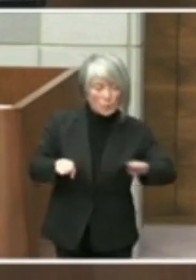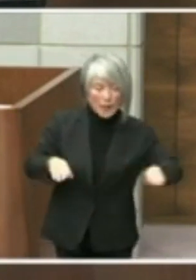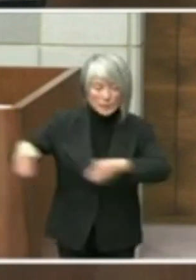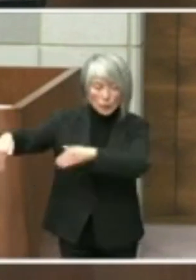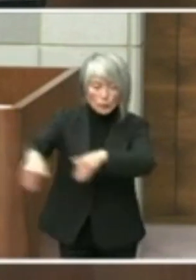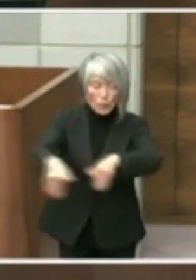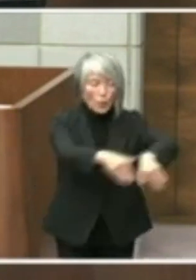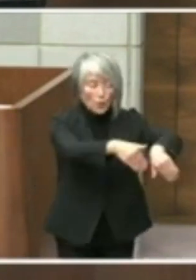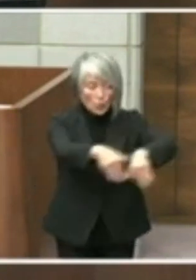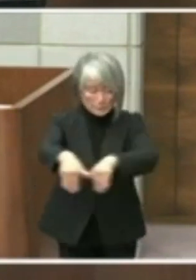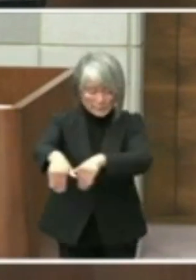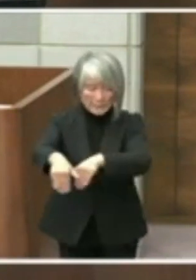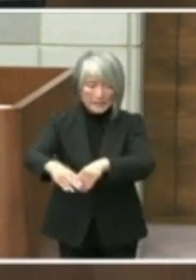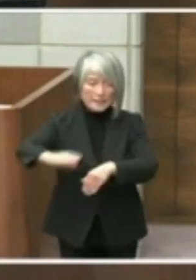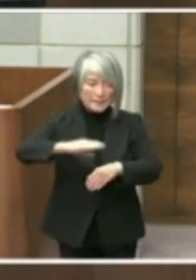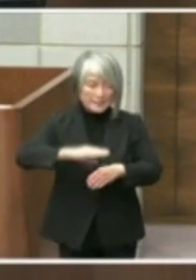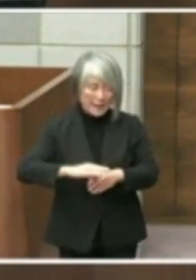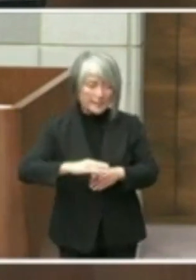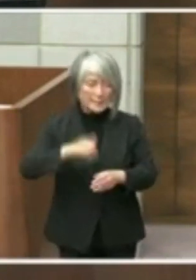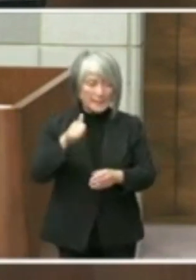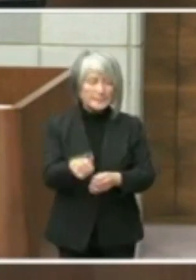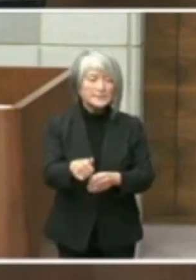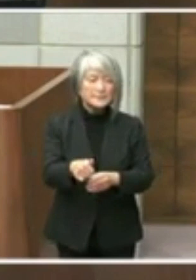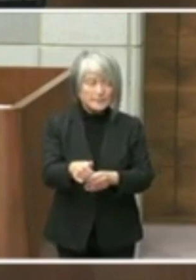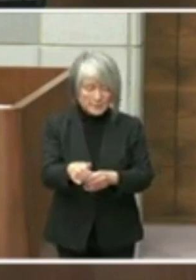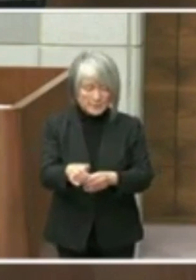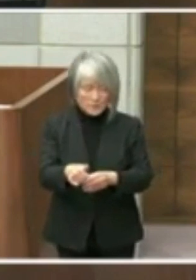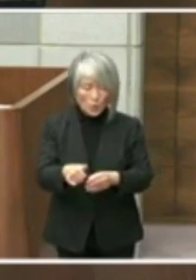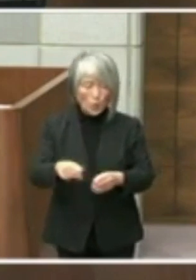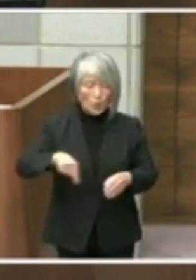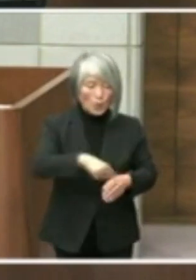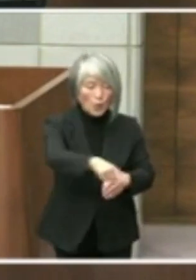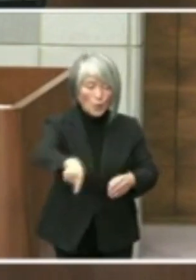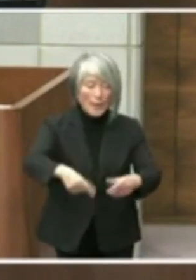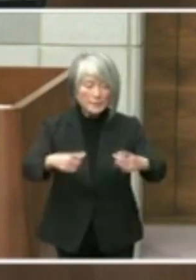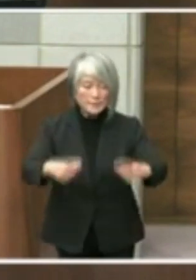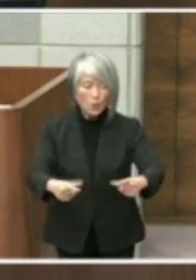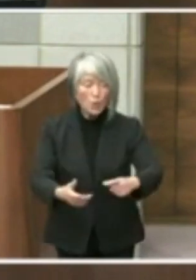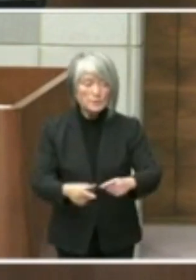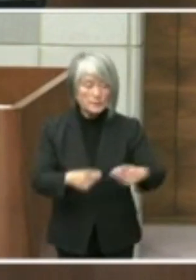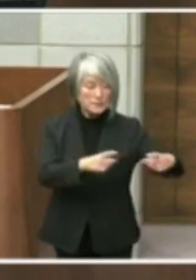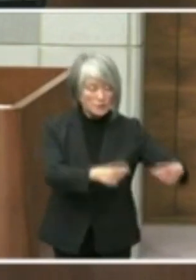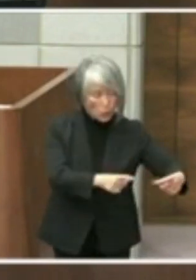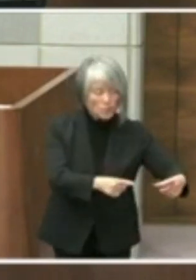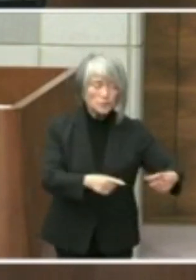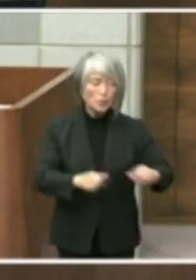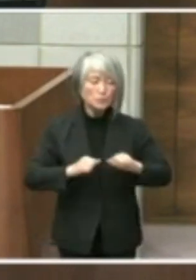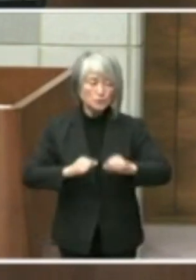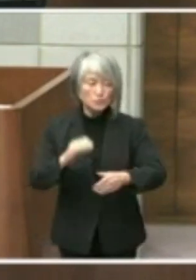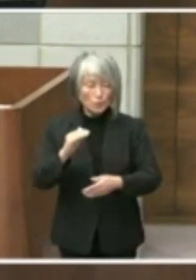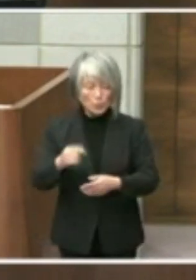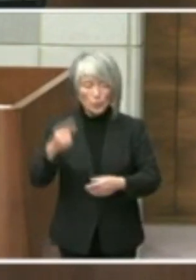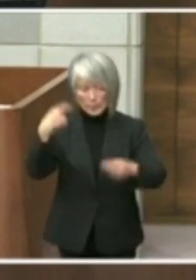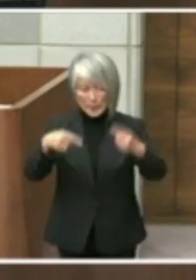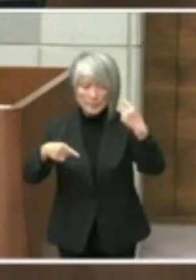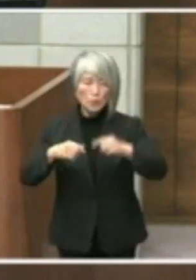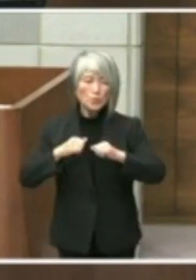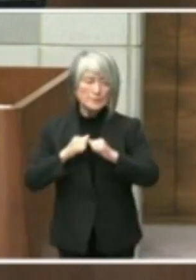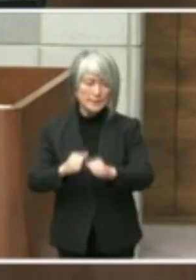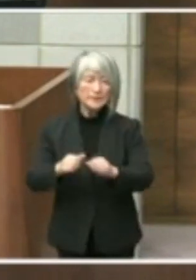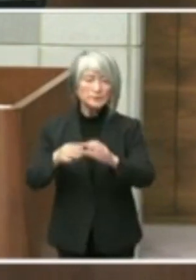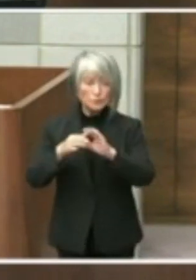停車禁止の路面標示を設けることも検討しており、出動に支障は生じないと考